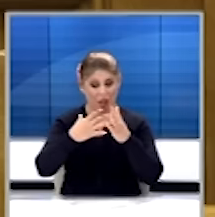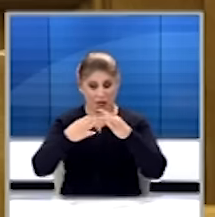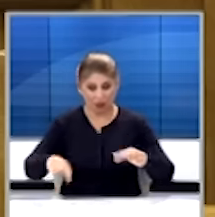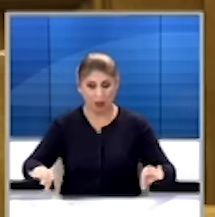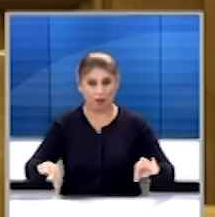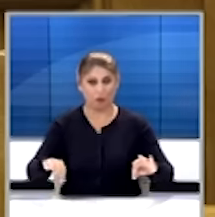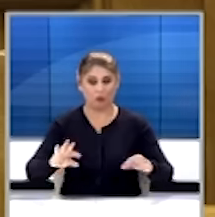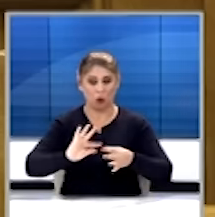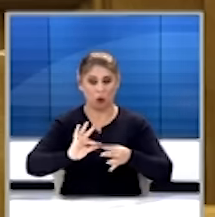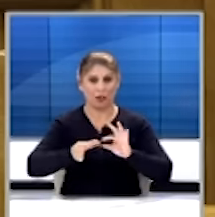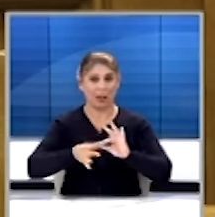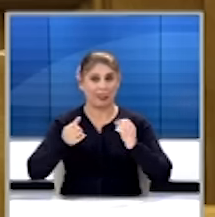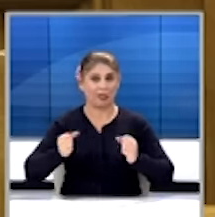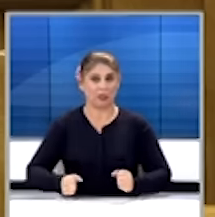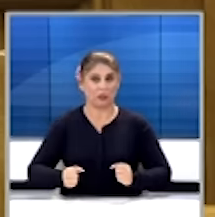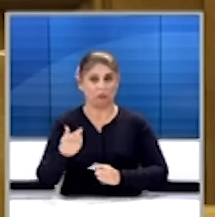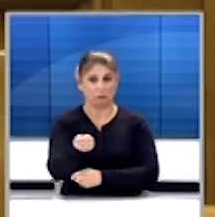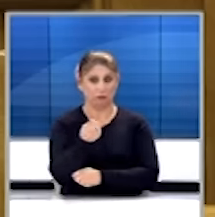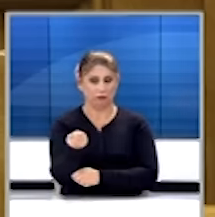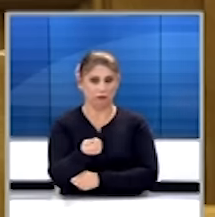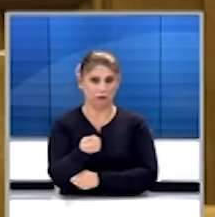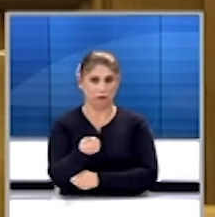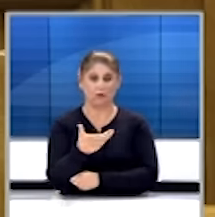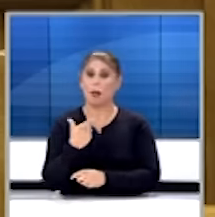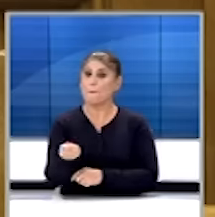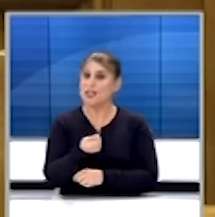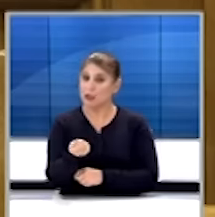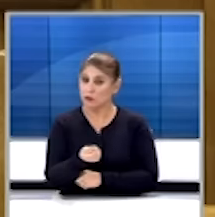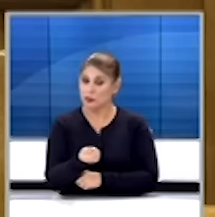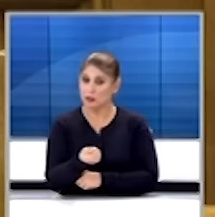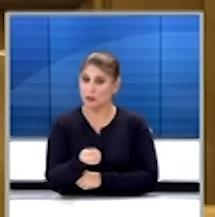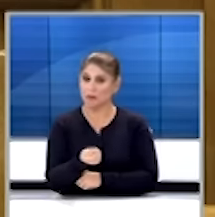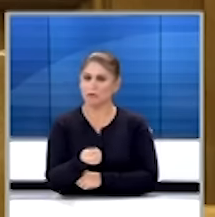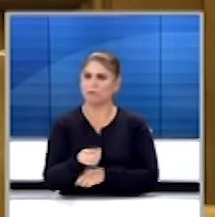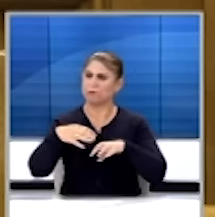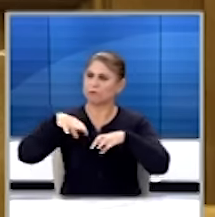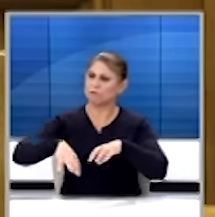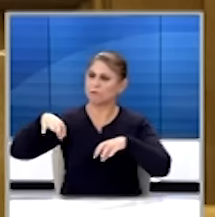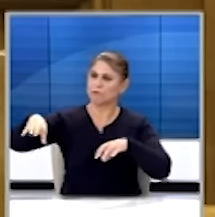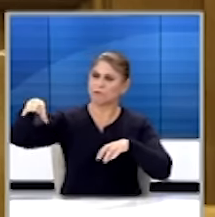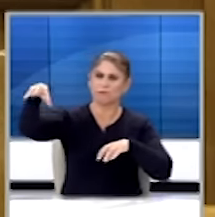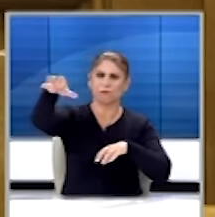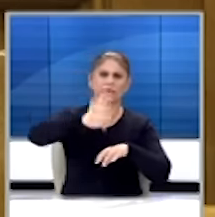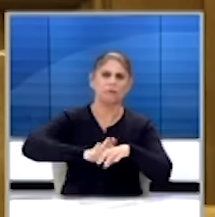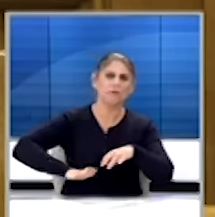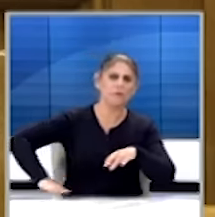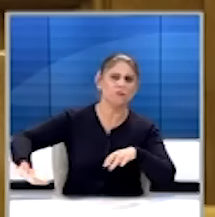κενές οργανικές θέσεις των πυροσβεστών. Πυροσβέστες από διάφορες περιοχές της Ελλάδας